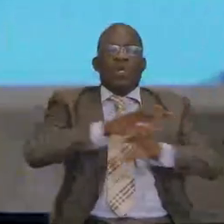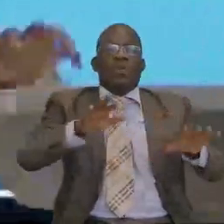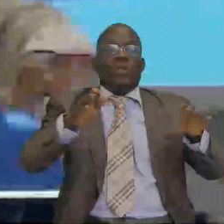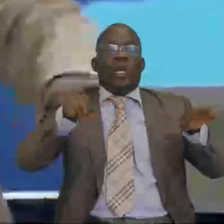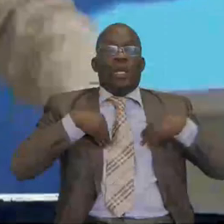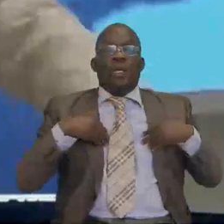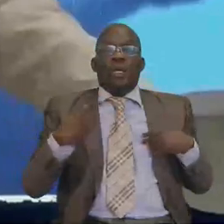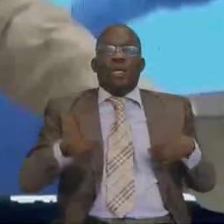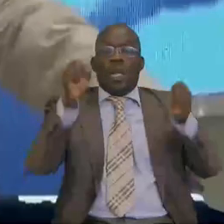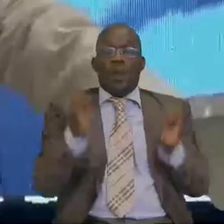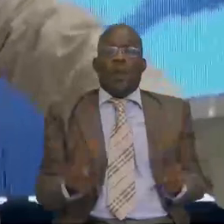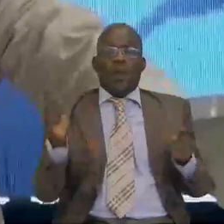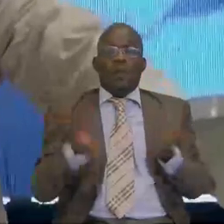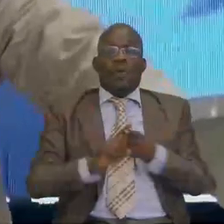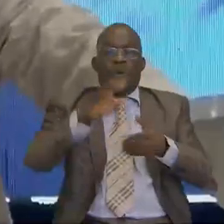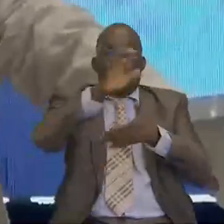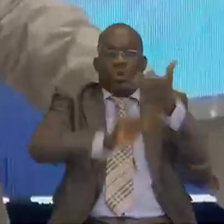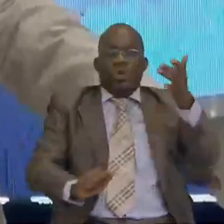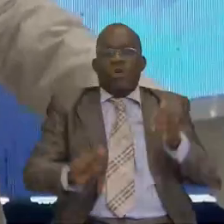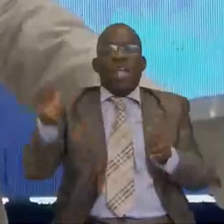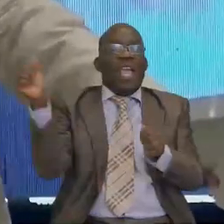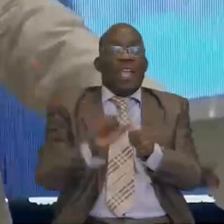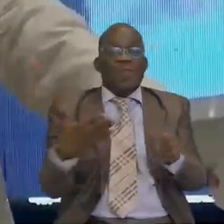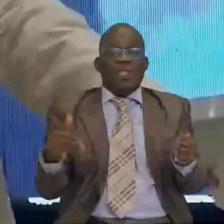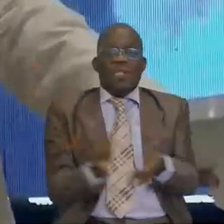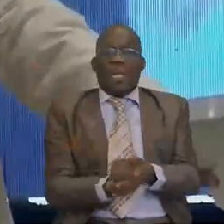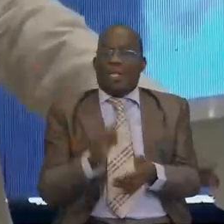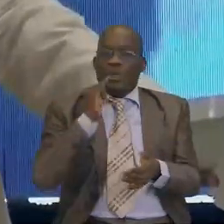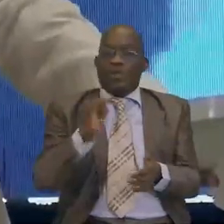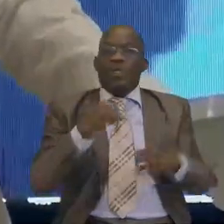La puissance pour secouer tout ce qui est secouable.